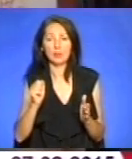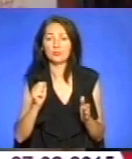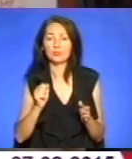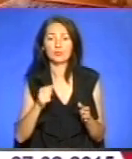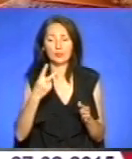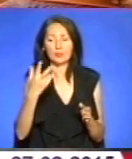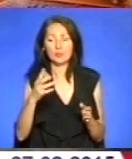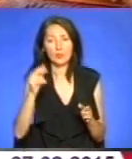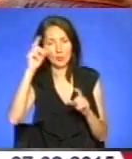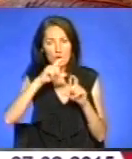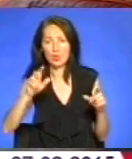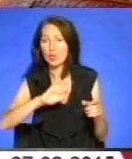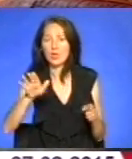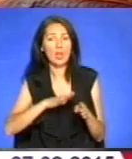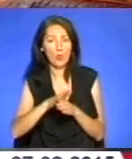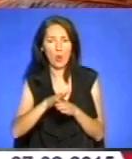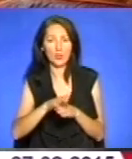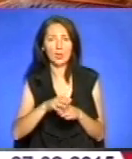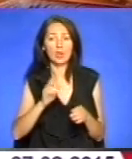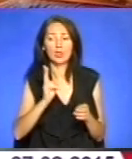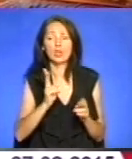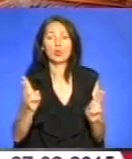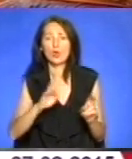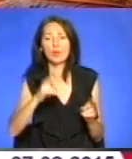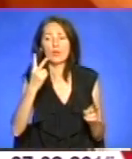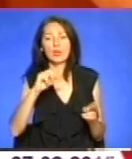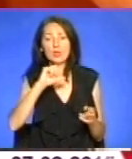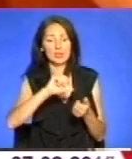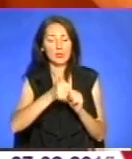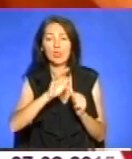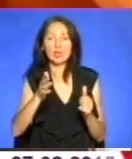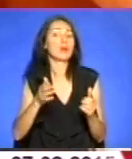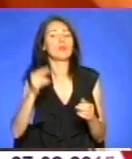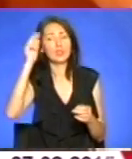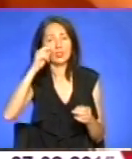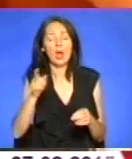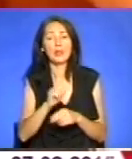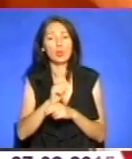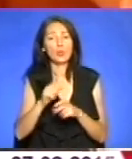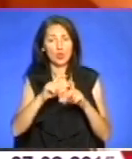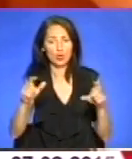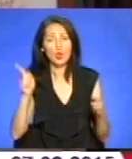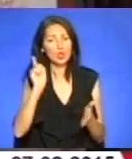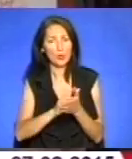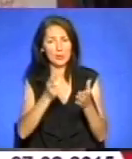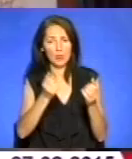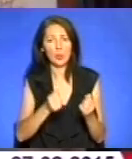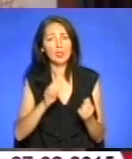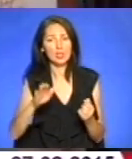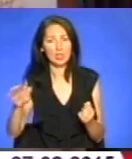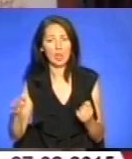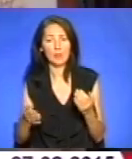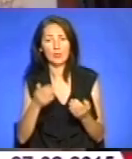наповнені, і ніхто у дві зміни не вчиться. А тернопільські школи зобов'язані прийняти кутківецьких учнів. Навіть якщо